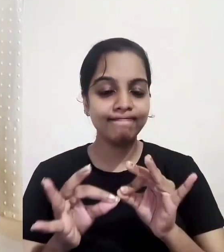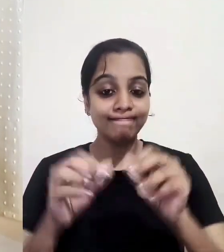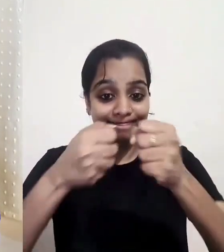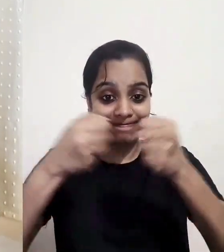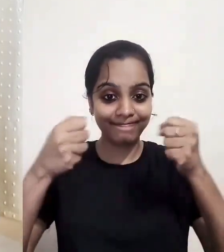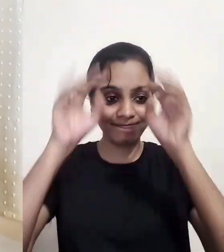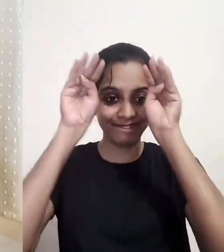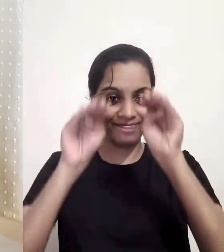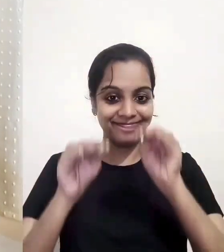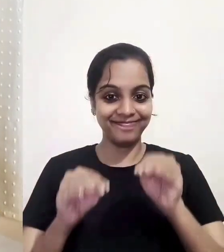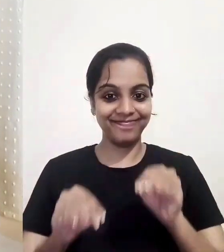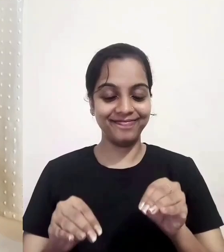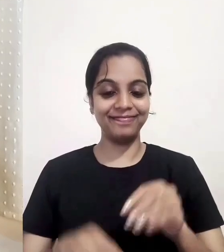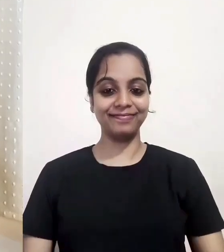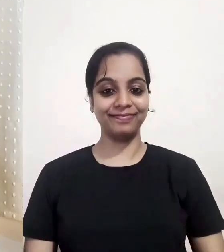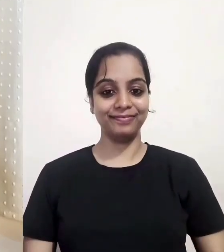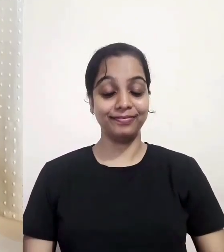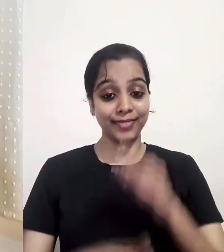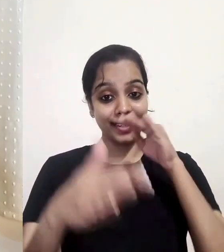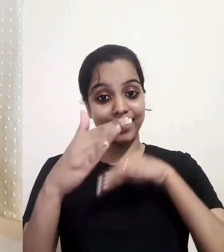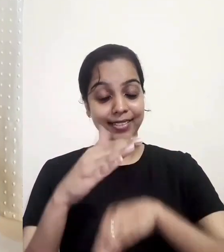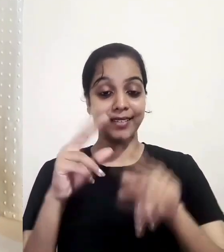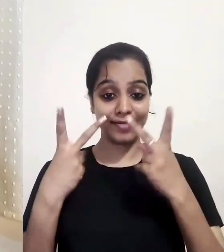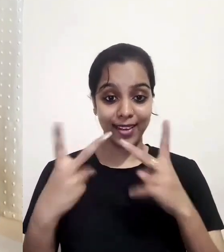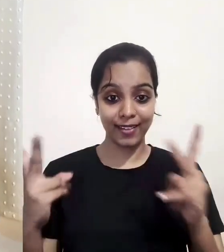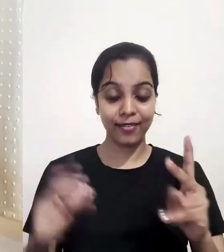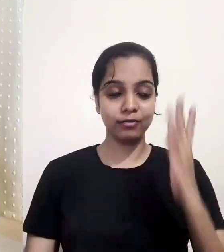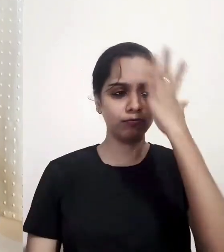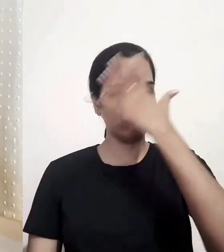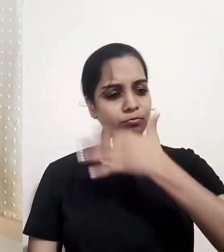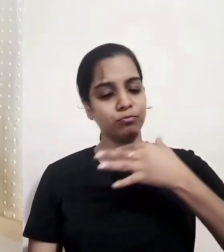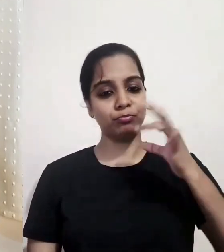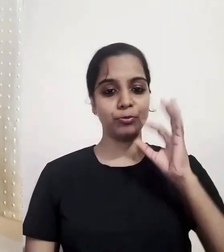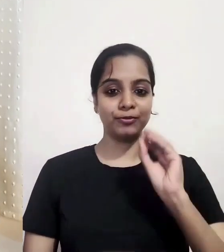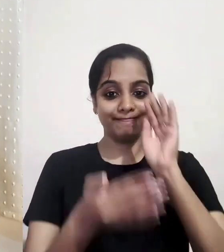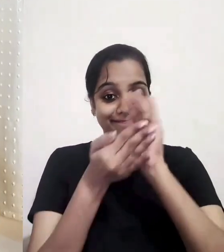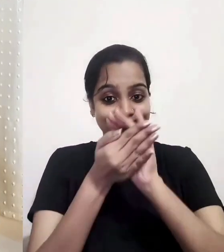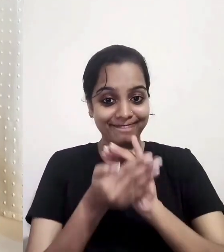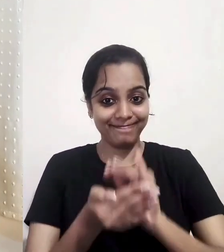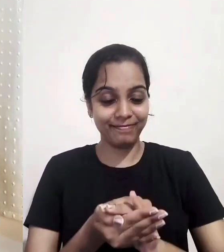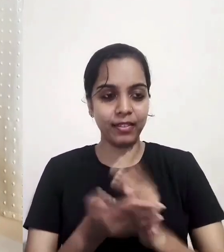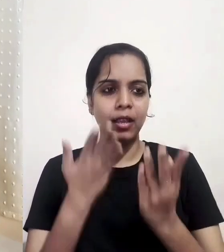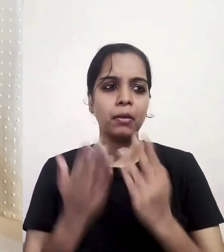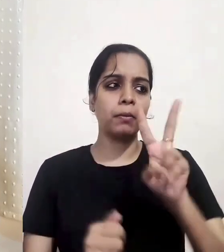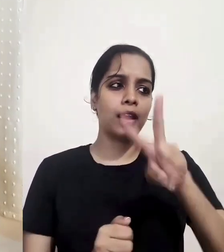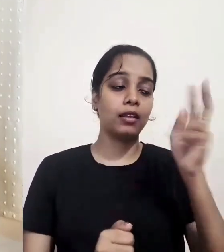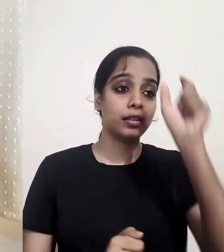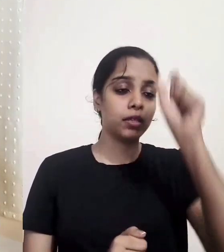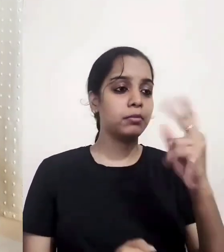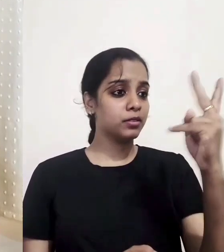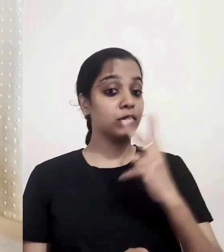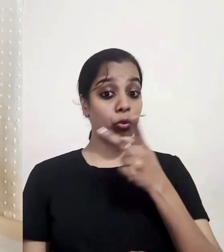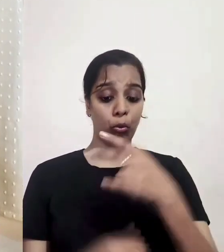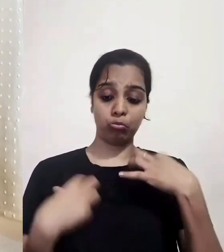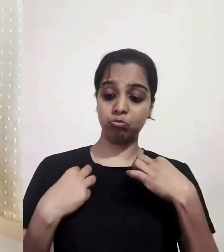വെച്ചിട്ട് ഒരു ക്യാപ്സൂൾ വാർഡ്രോബ് ബിൽഡ് ചെയ്യുക. അതിൽ വെറൈറ്റി ആയിട്ടുള്ളതും എലഗന്റ് ആയിട്ടുള്ളതായ ഡ്രസ്സുകൾ ഉണ്ടാവും. ചിലപ്പോൾ നമ്മൾ അത്